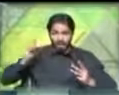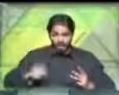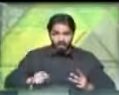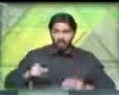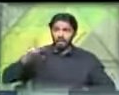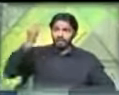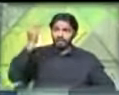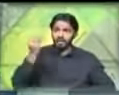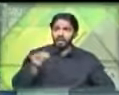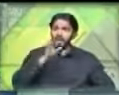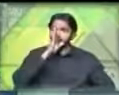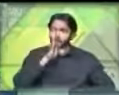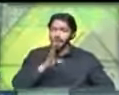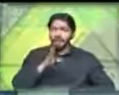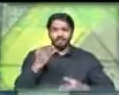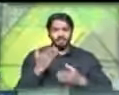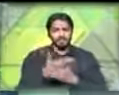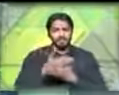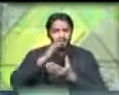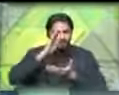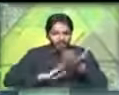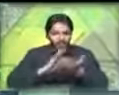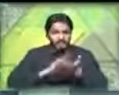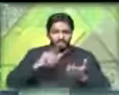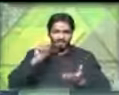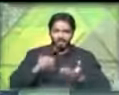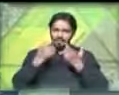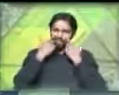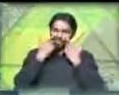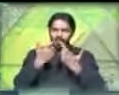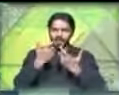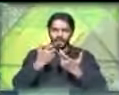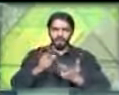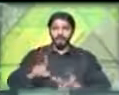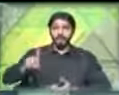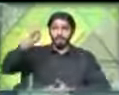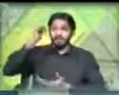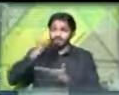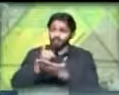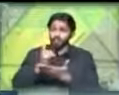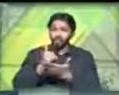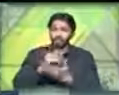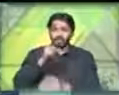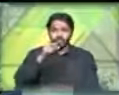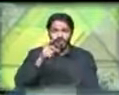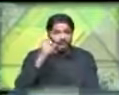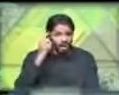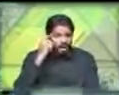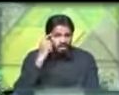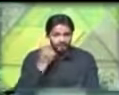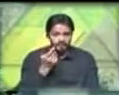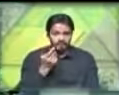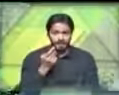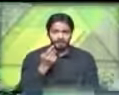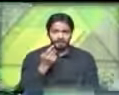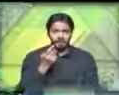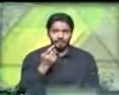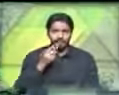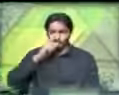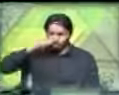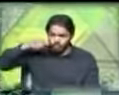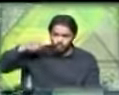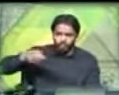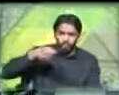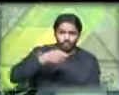أن يكون أهلا لها، وأن يراقب فيها ربه وحده، وأن يعلم علم اليقين أن الضر